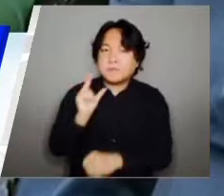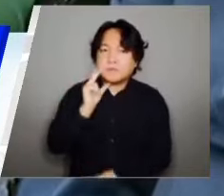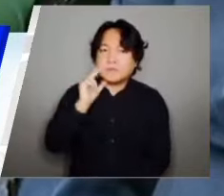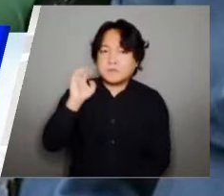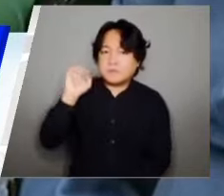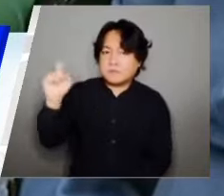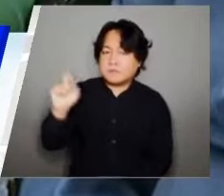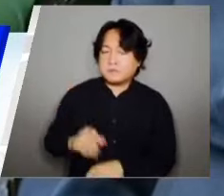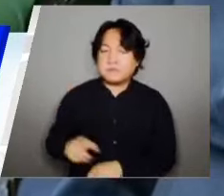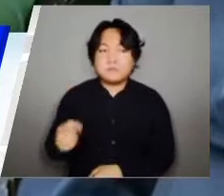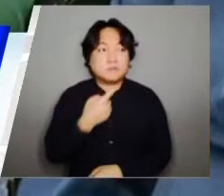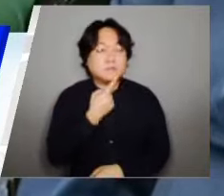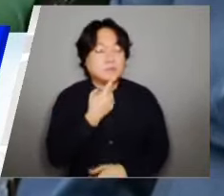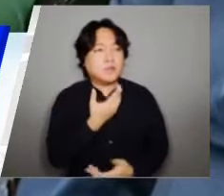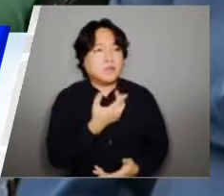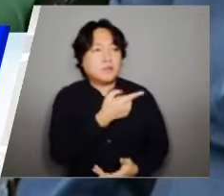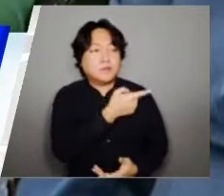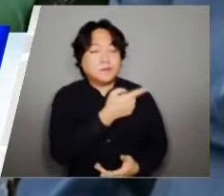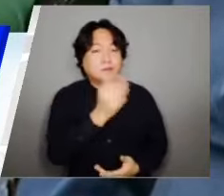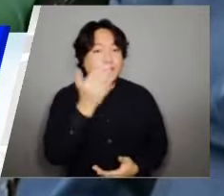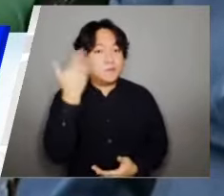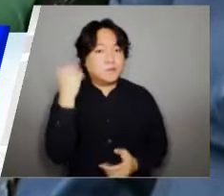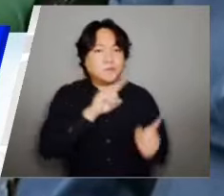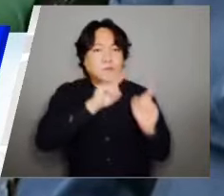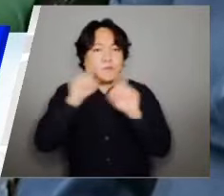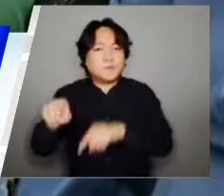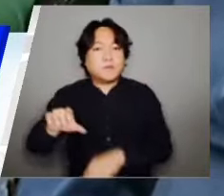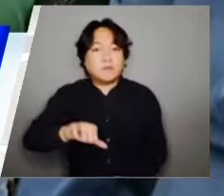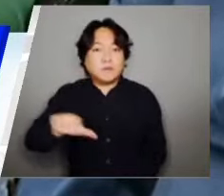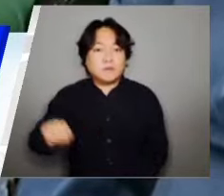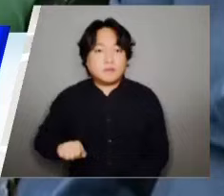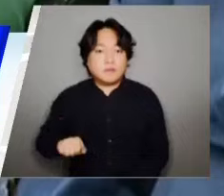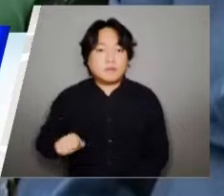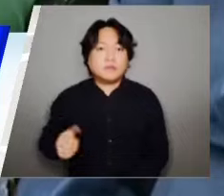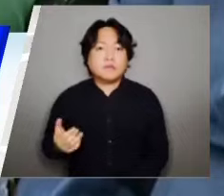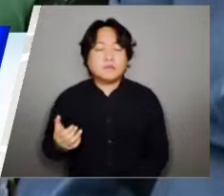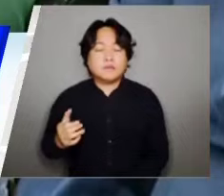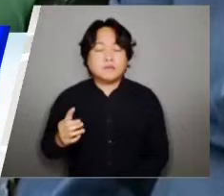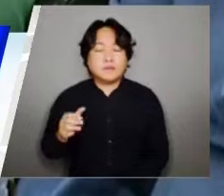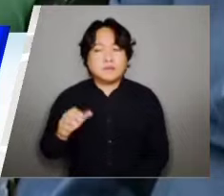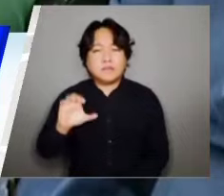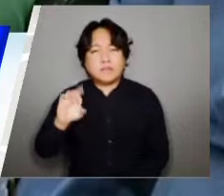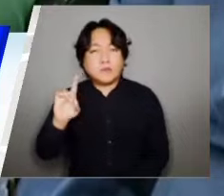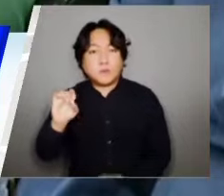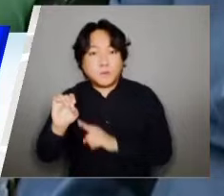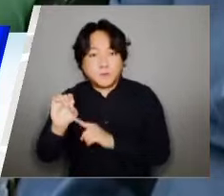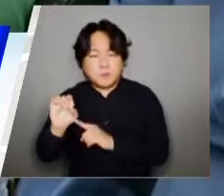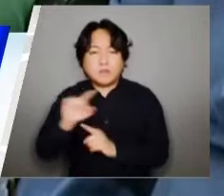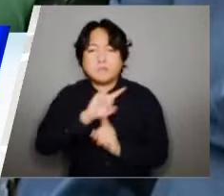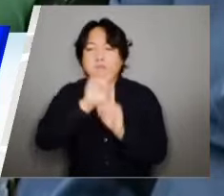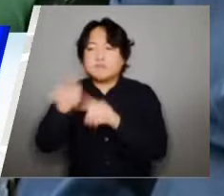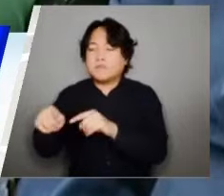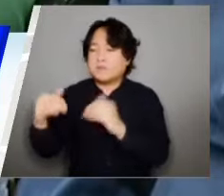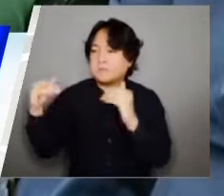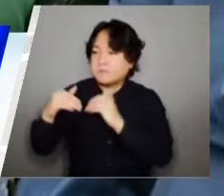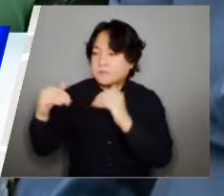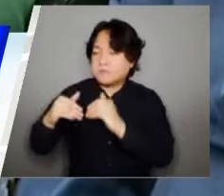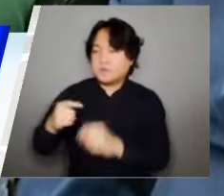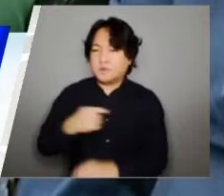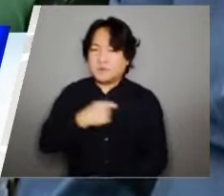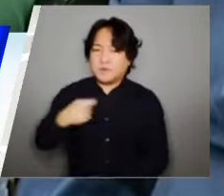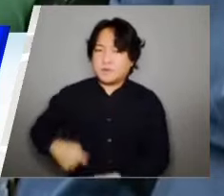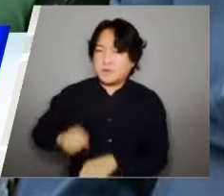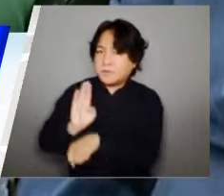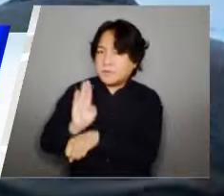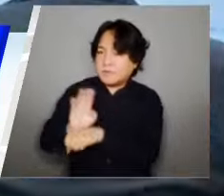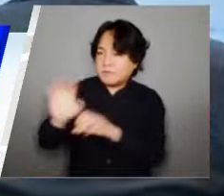went to Cagayan and we had a meeting with the business the Chinese business groups And that's why we were able to meet him and we had a